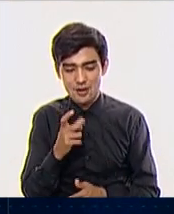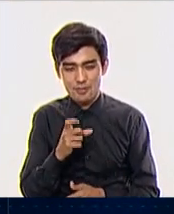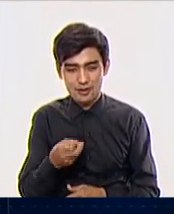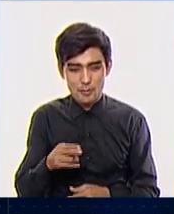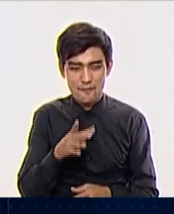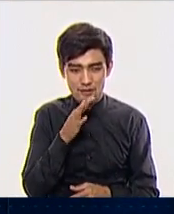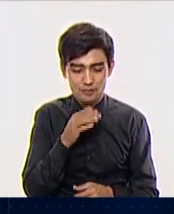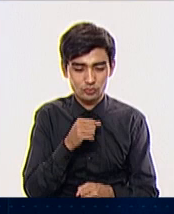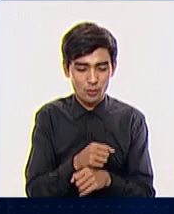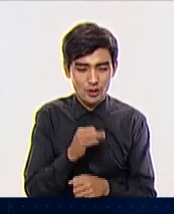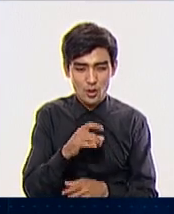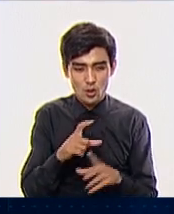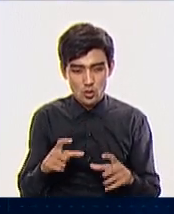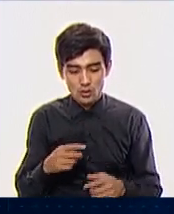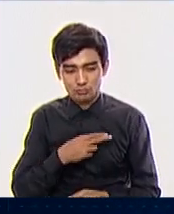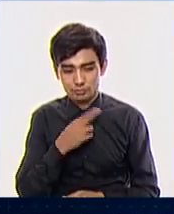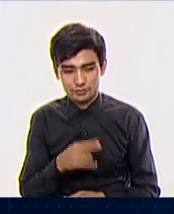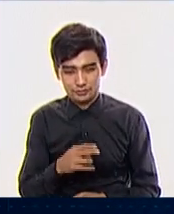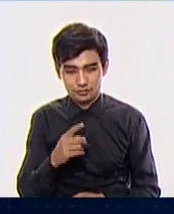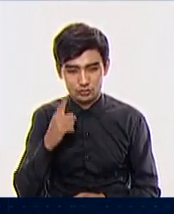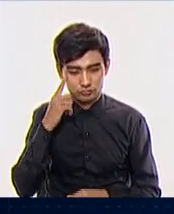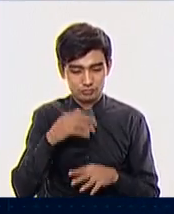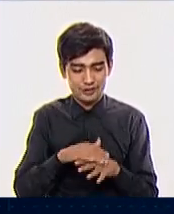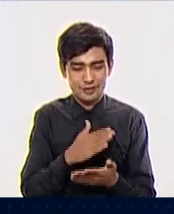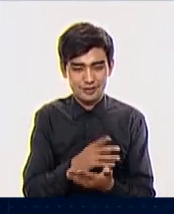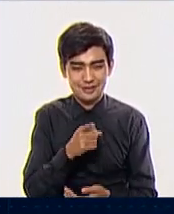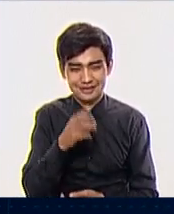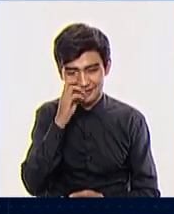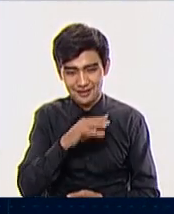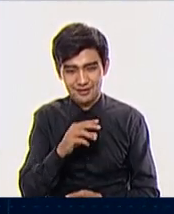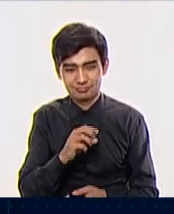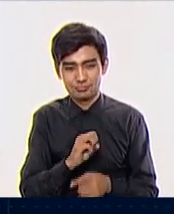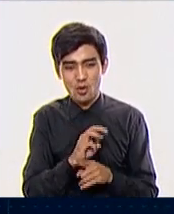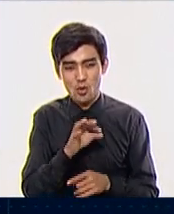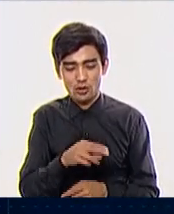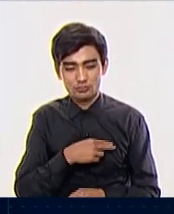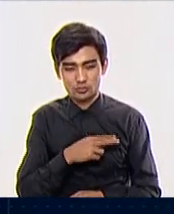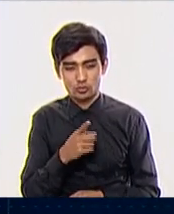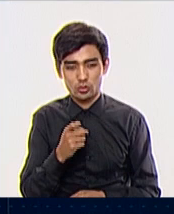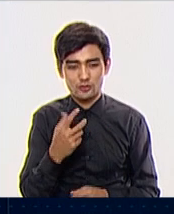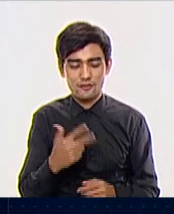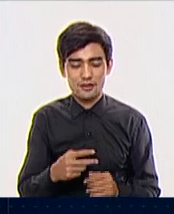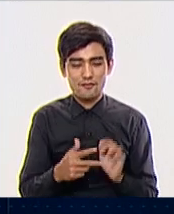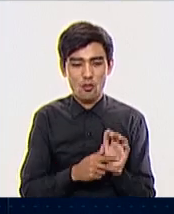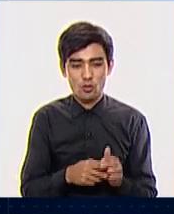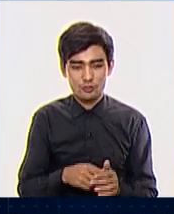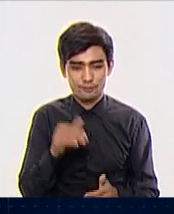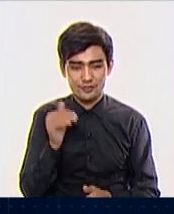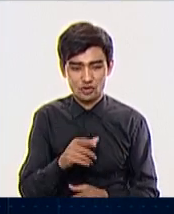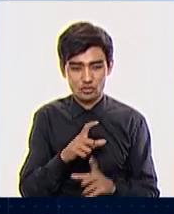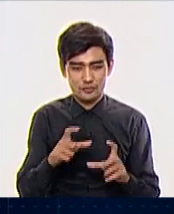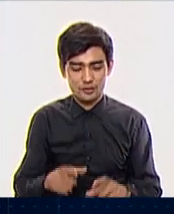и допустили гибель людей, считают истцы. В этой стране коронавирус унес жизни 128 тысяч граждан.